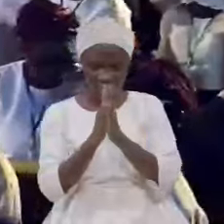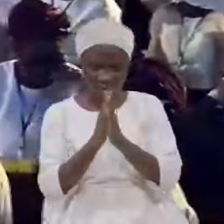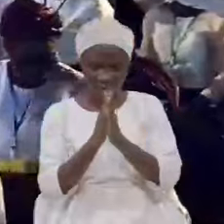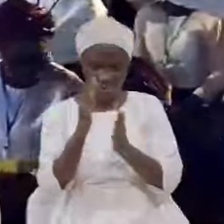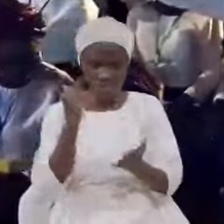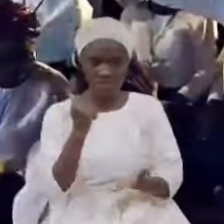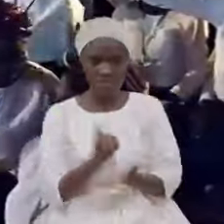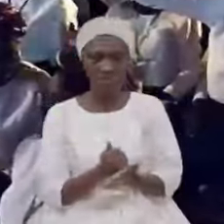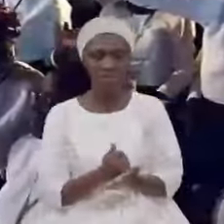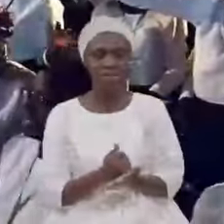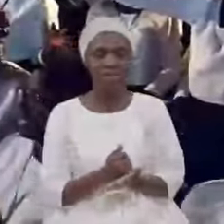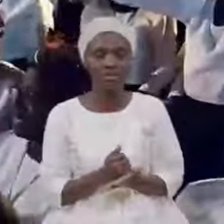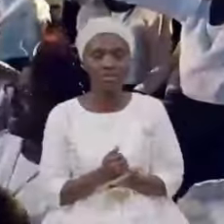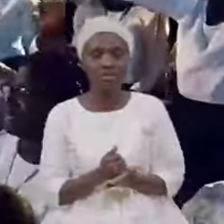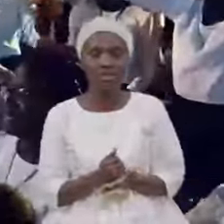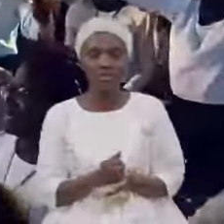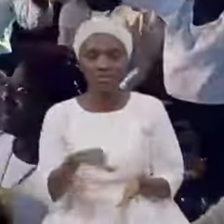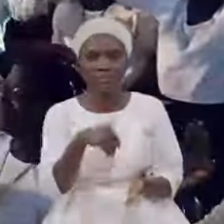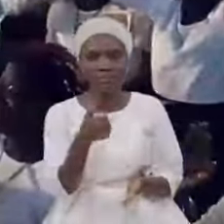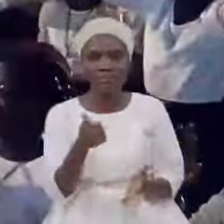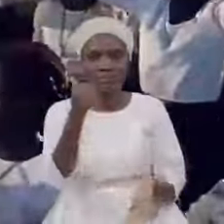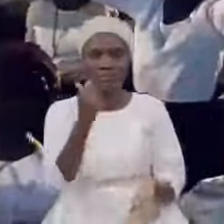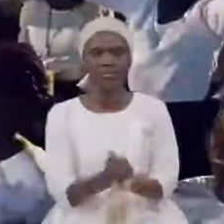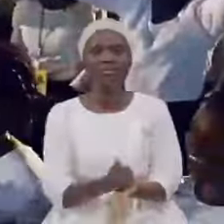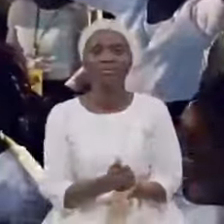Un autre Amen.